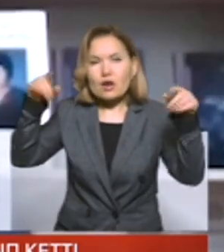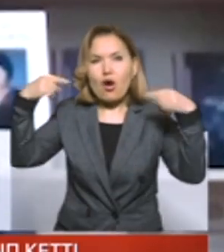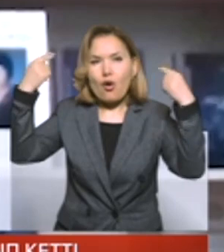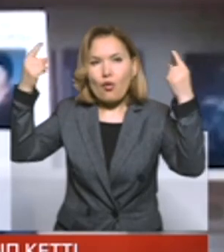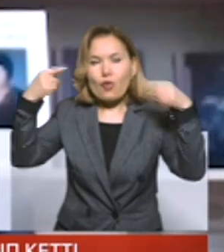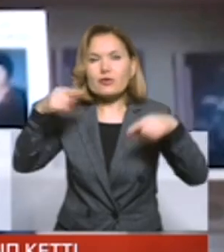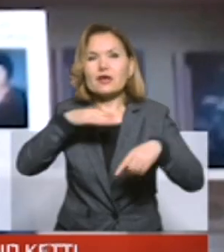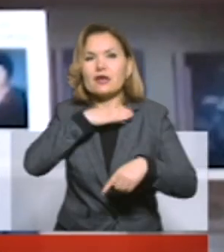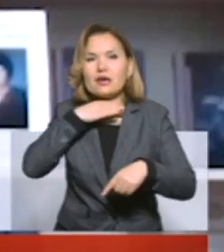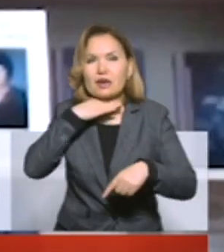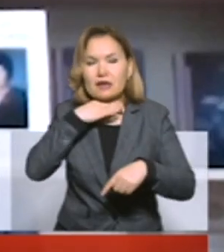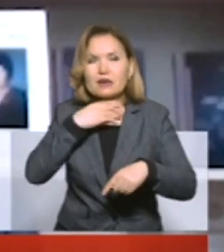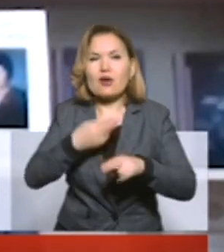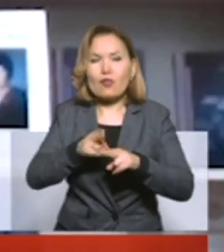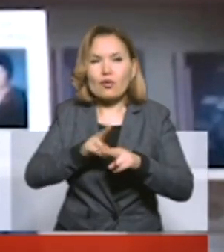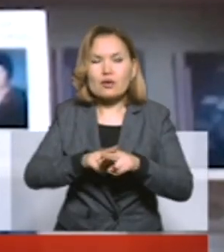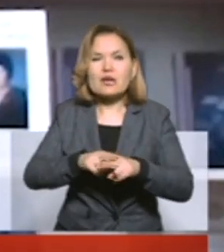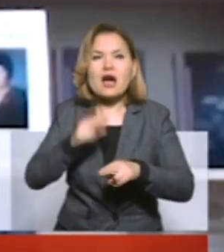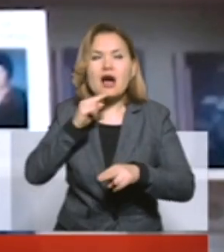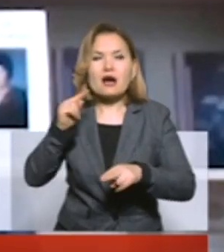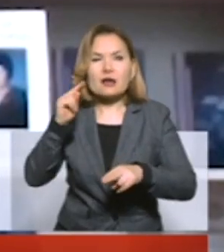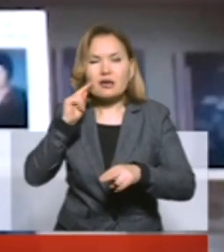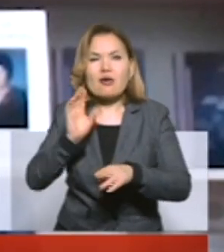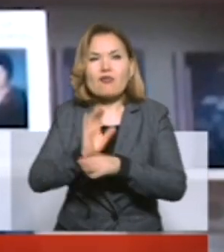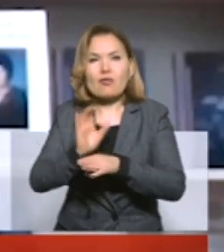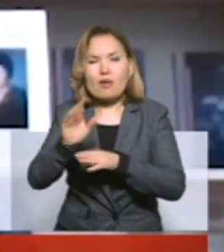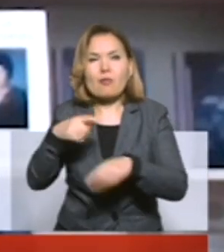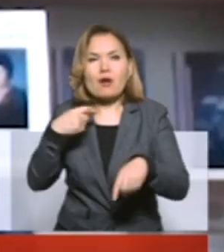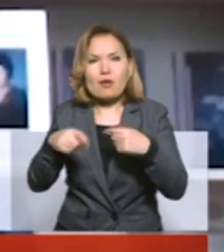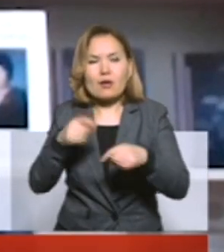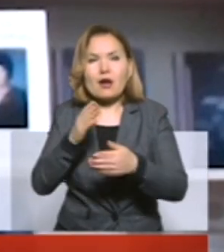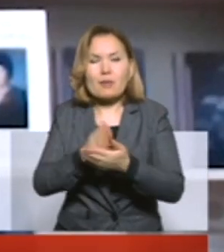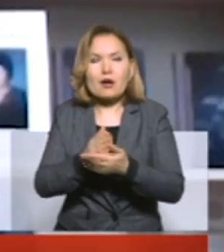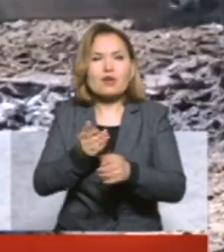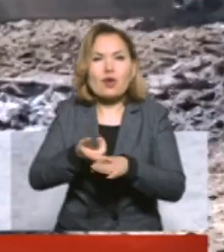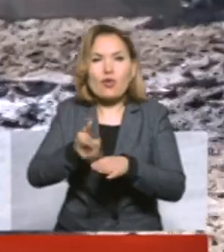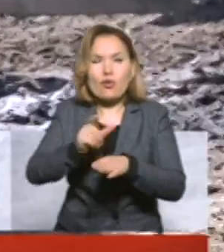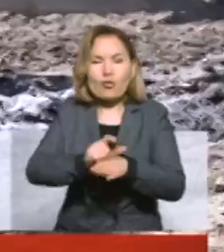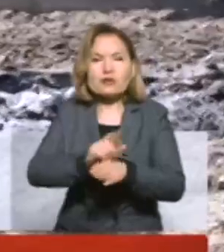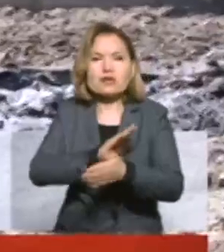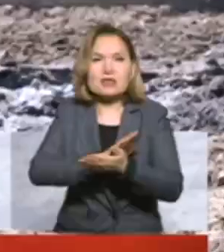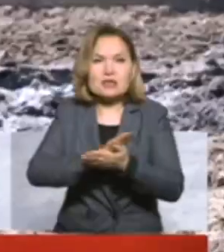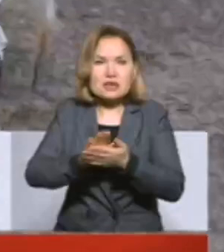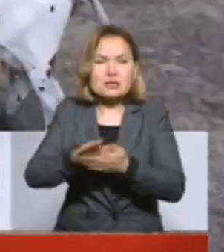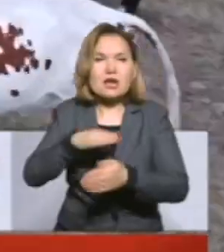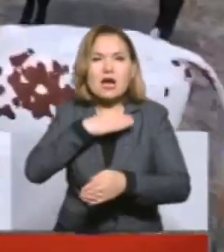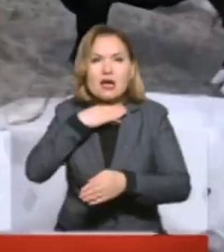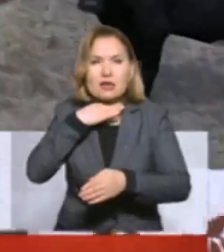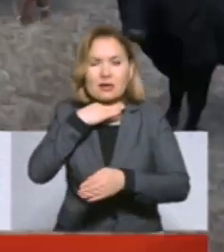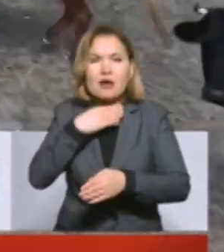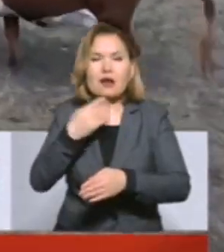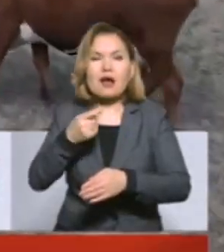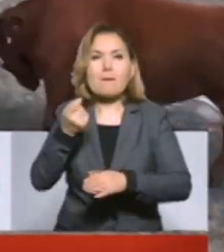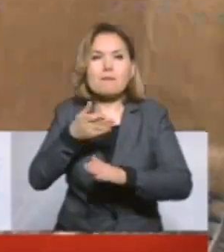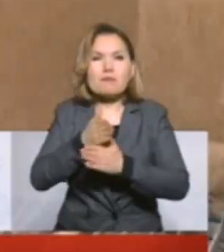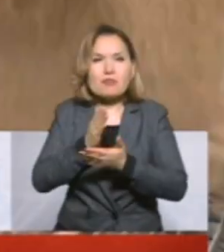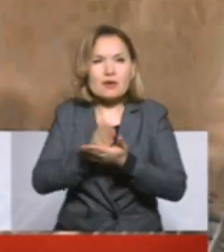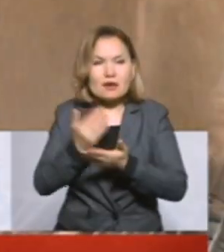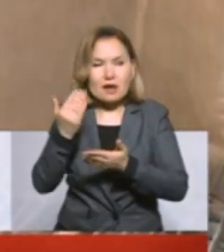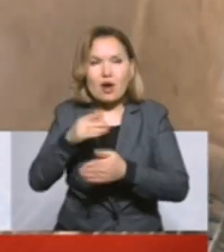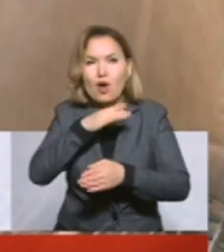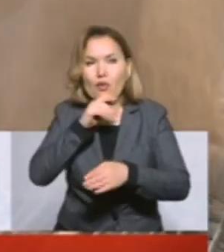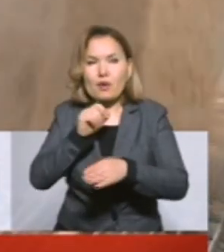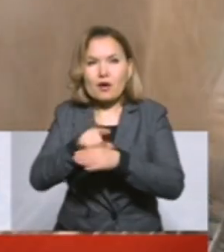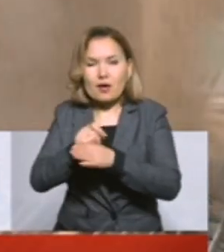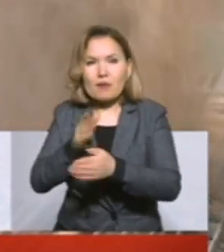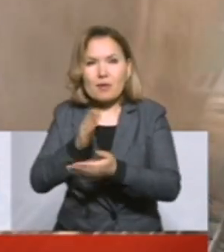болсын, олар өте жақсы алады бізден. Себебі экологиялық тұрғыдан біздің ет өте таза. Бидайға сұраныс ол